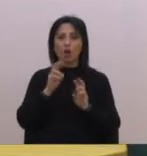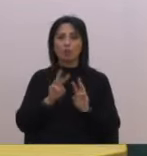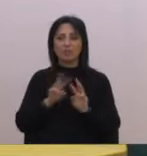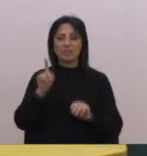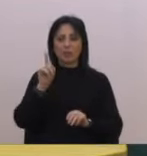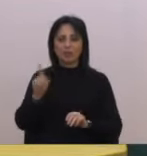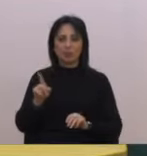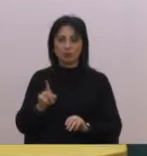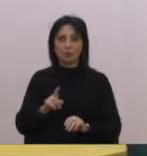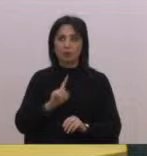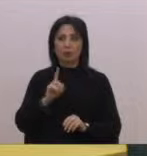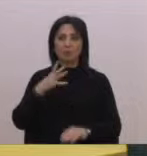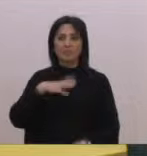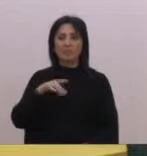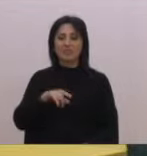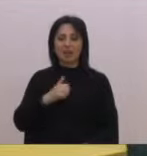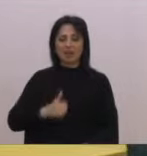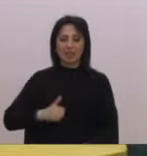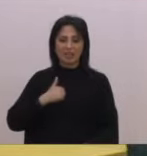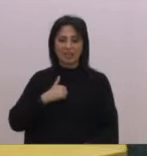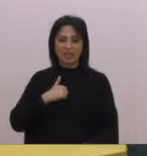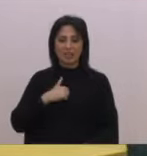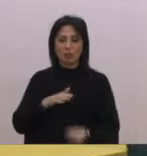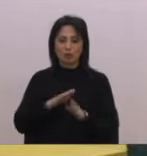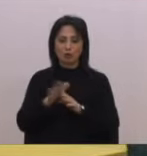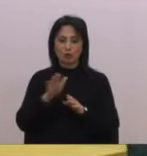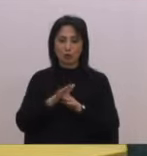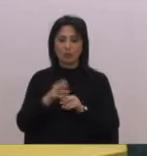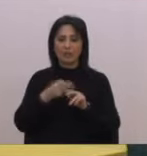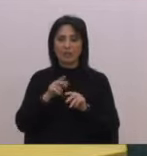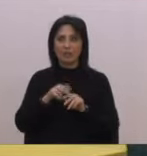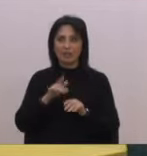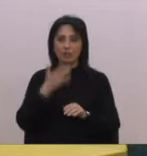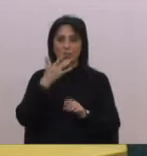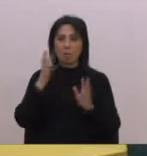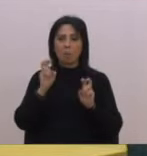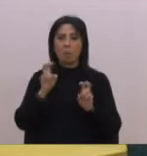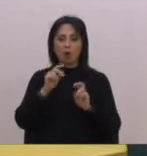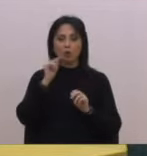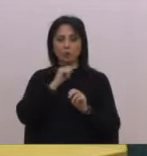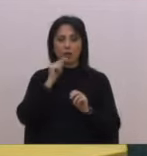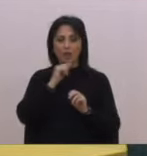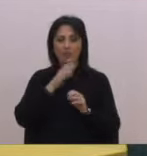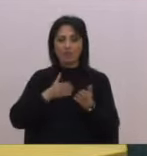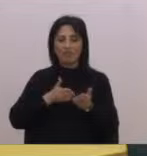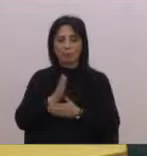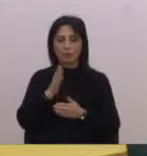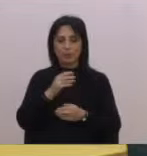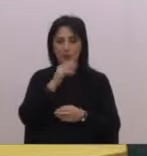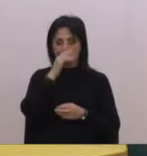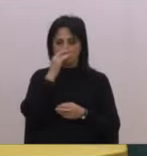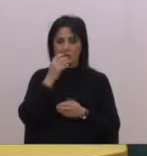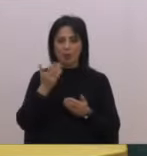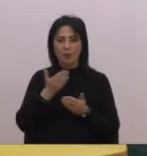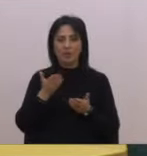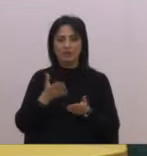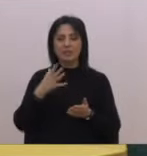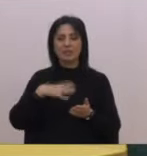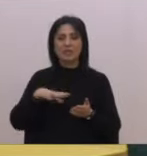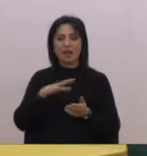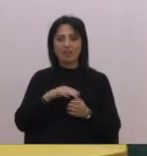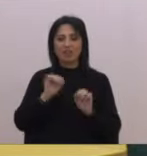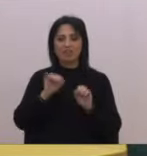სამინისტრო, რომ საქართველომ ღირსეულად შეასრულოს ის გეოპოლიტიკური ეკონომიკური ფუნქცია, რომელიც